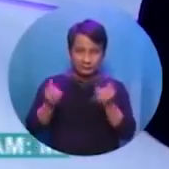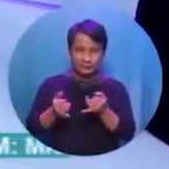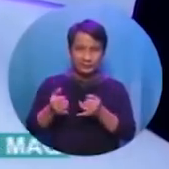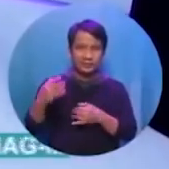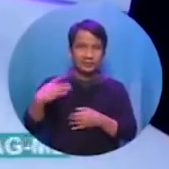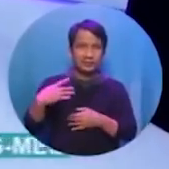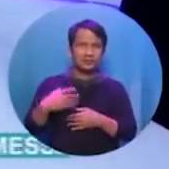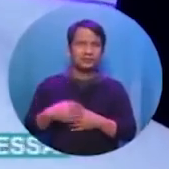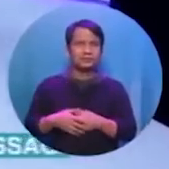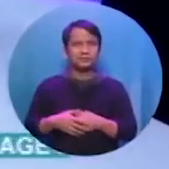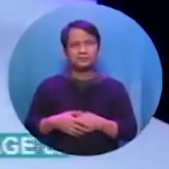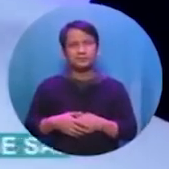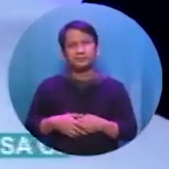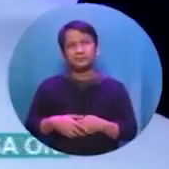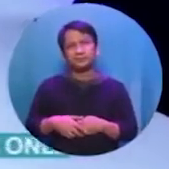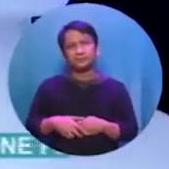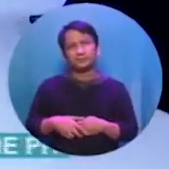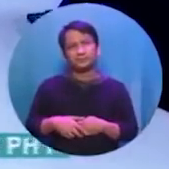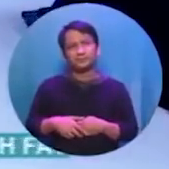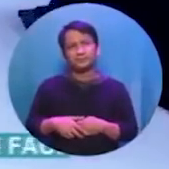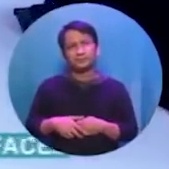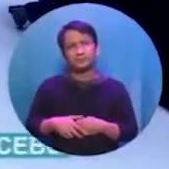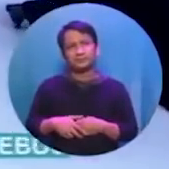Bilisan. Hopya, mali popcorn.